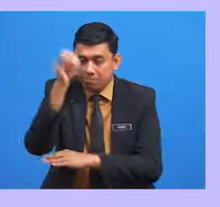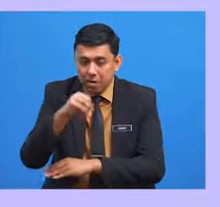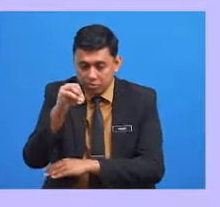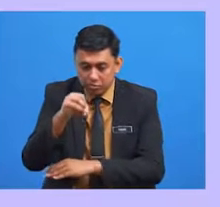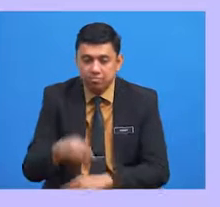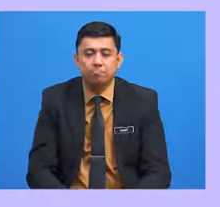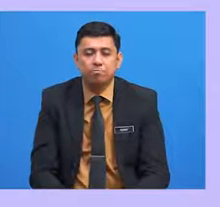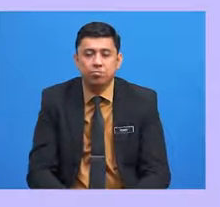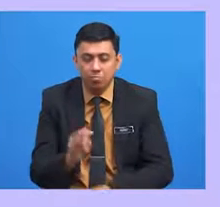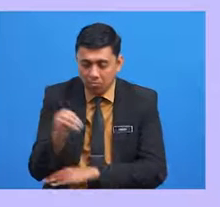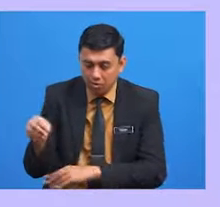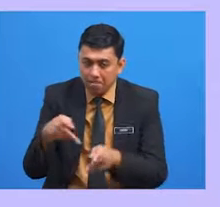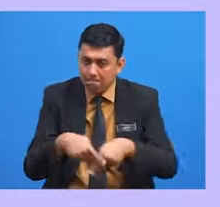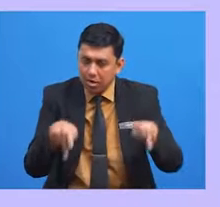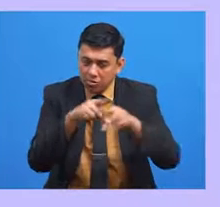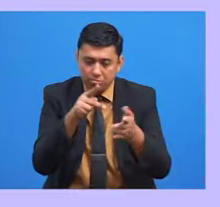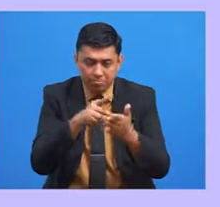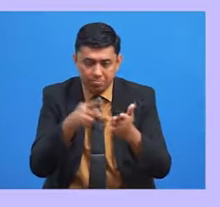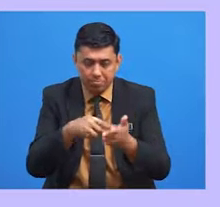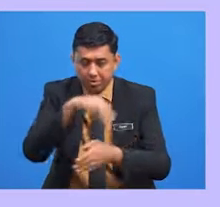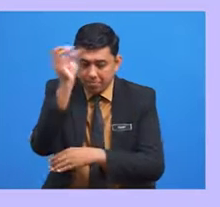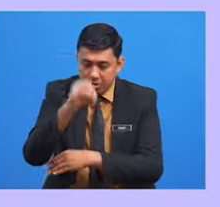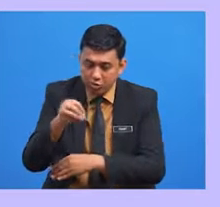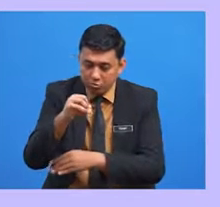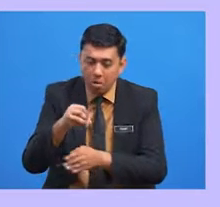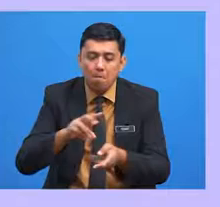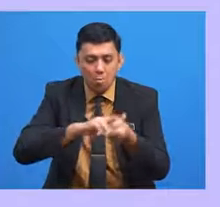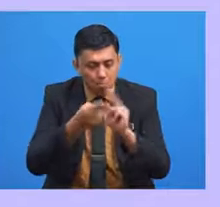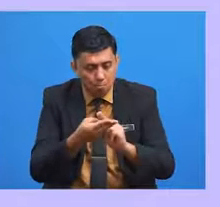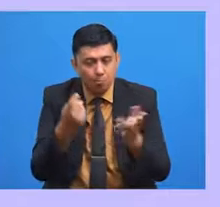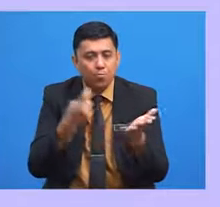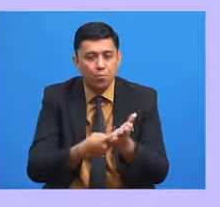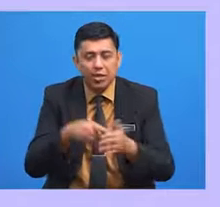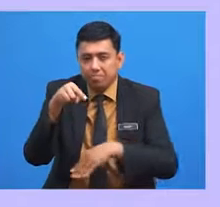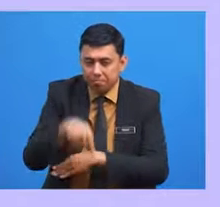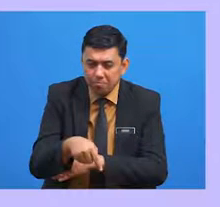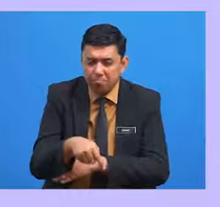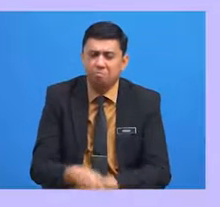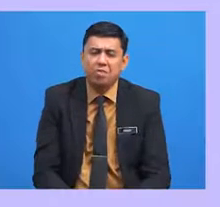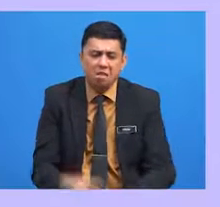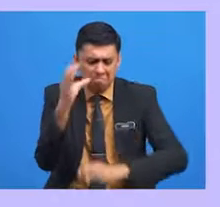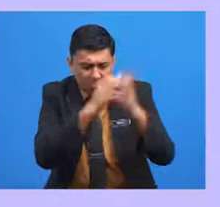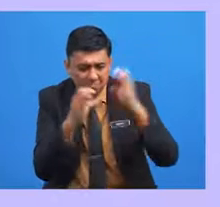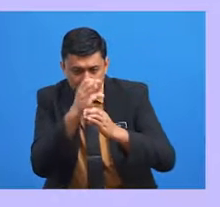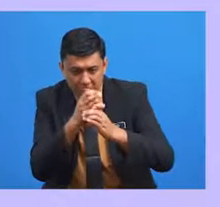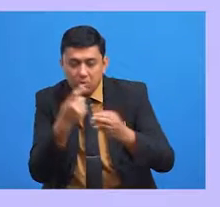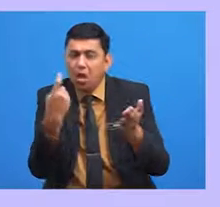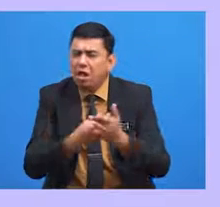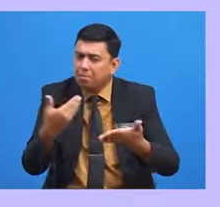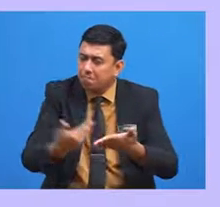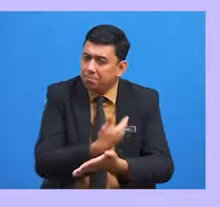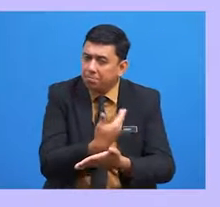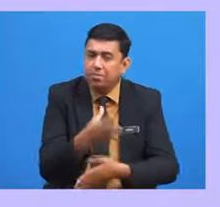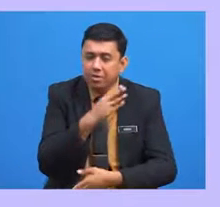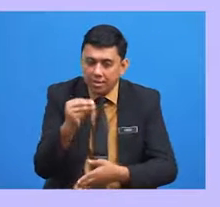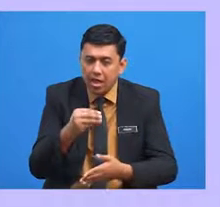kedua, murid perlu mengira peratus perubahan harga. Di sini, murid perlu mencari harga baharu